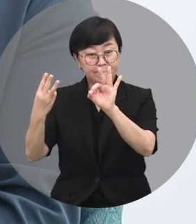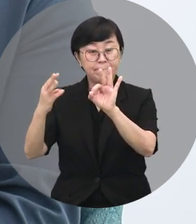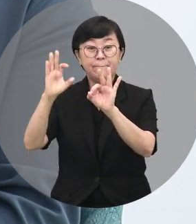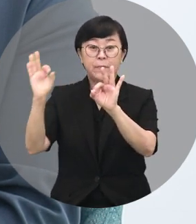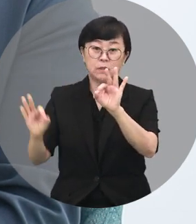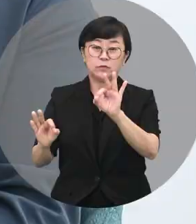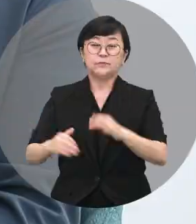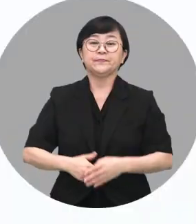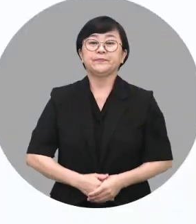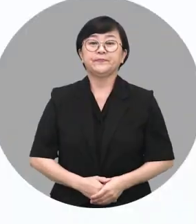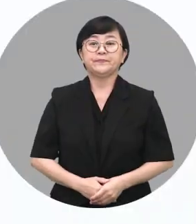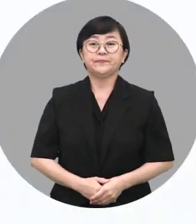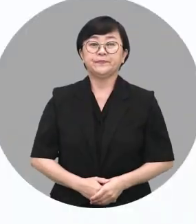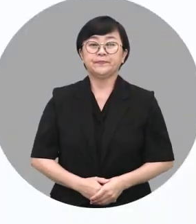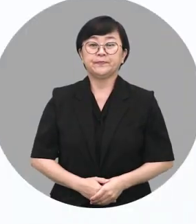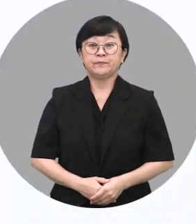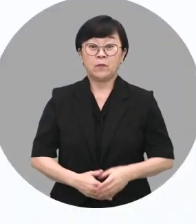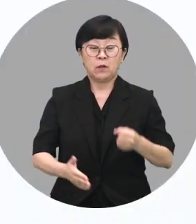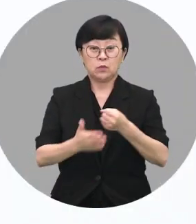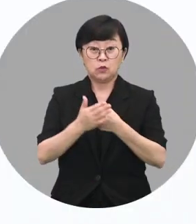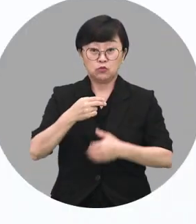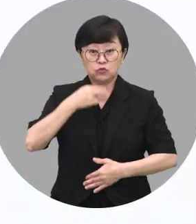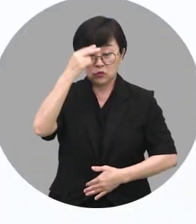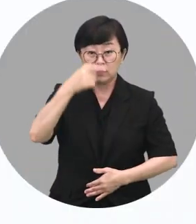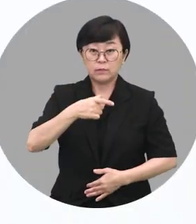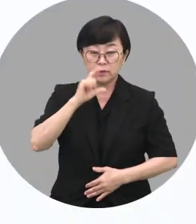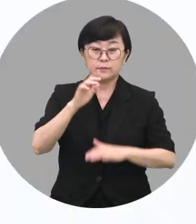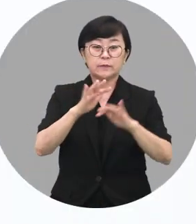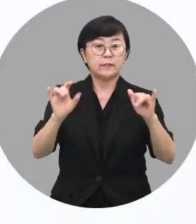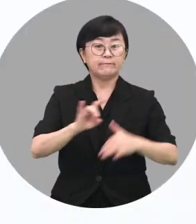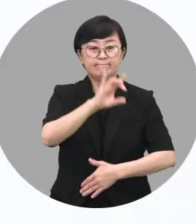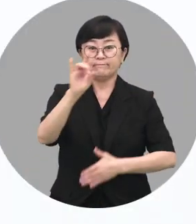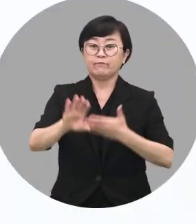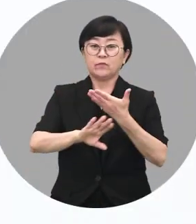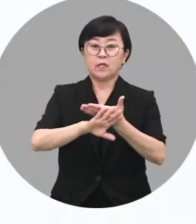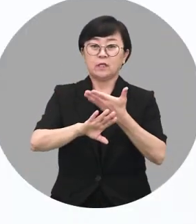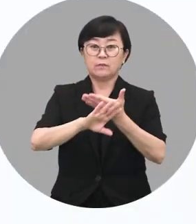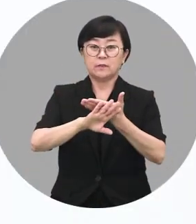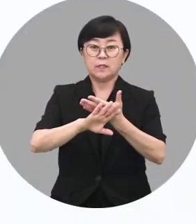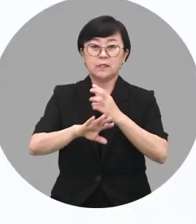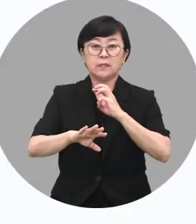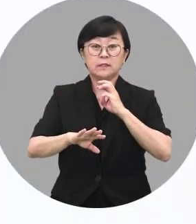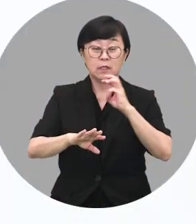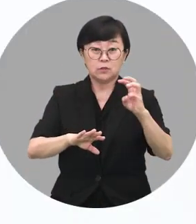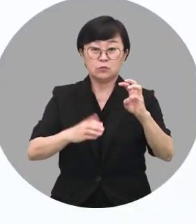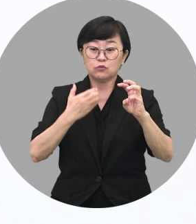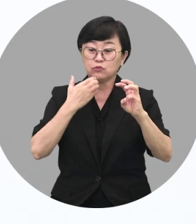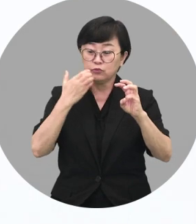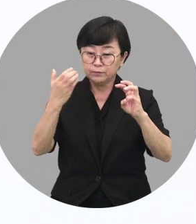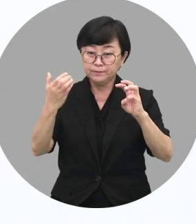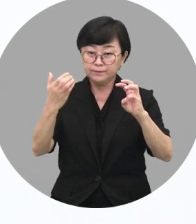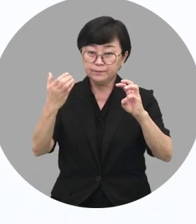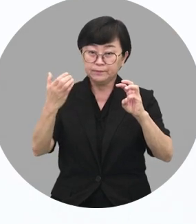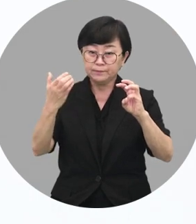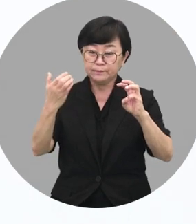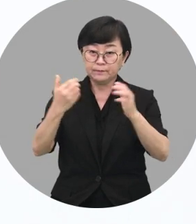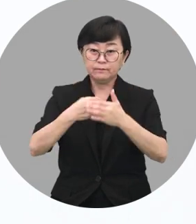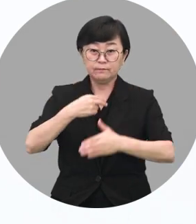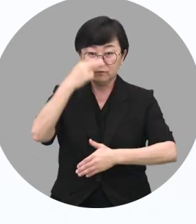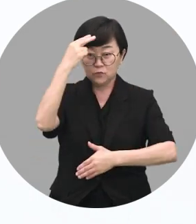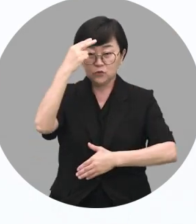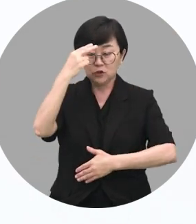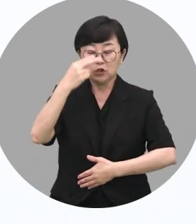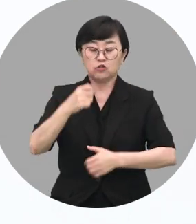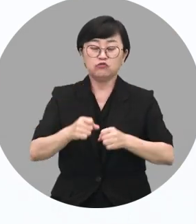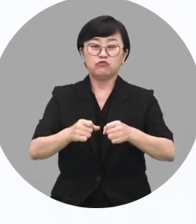정도 나옵니다. 그러니까 술을 마시게 되면 사람에 따라 다르지만 최소 30분에서 90분까지 급격하게 알코올